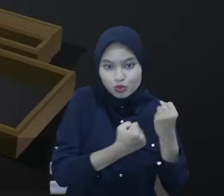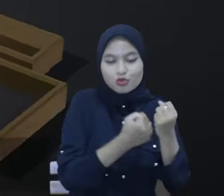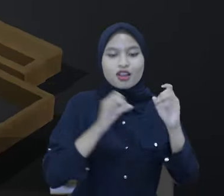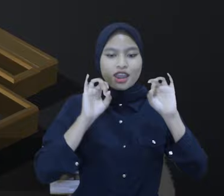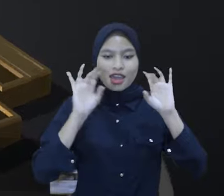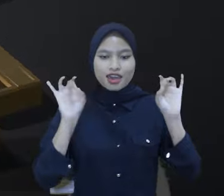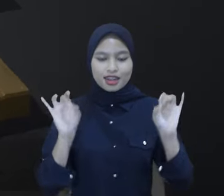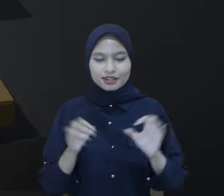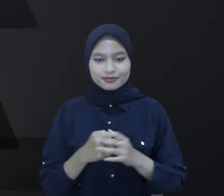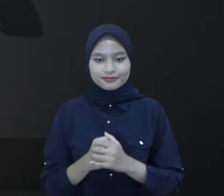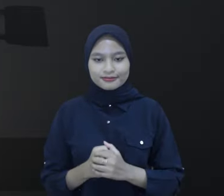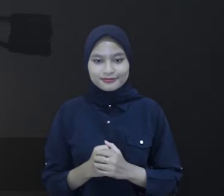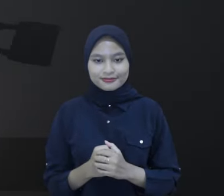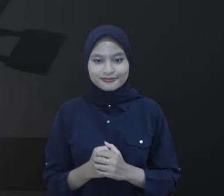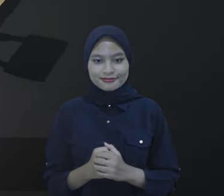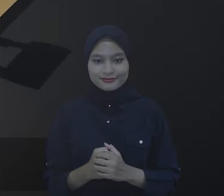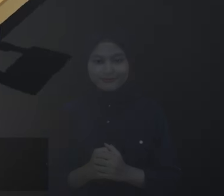lainnya.